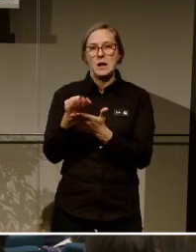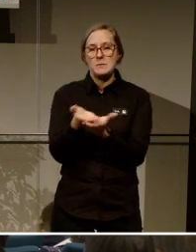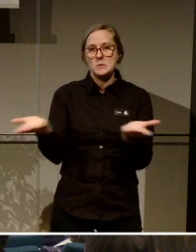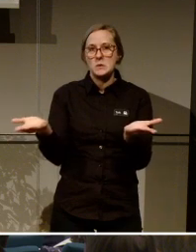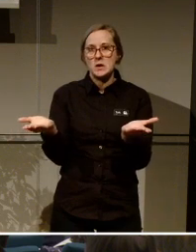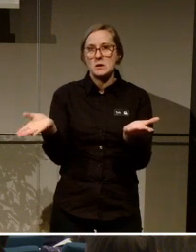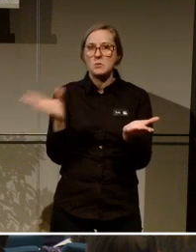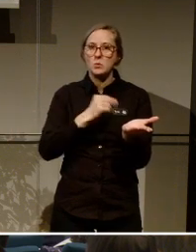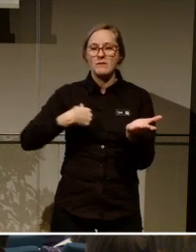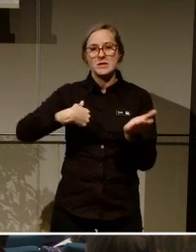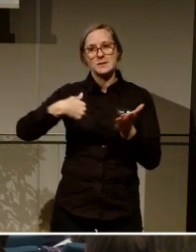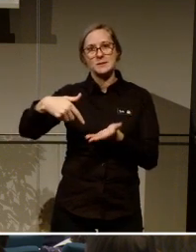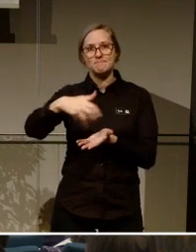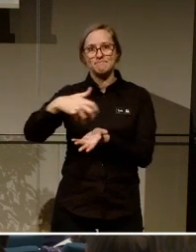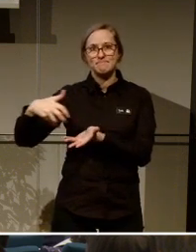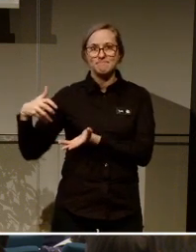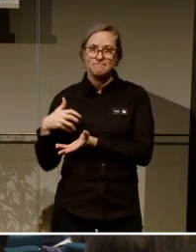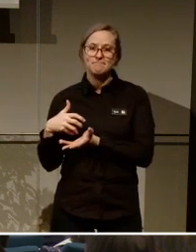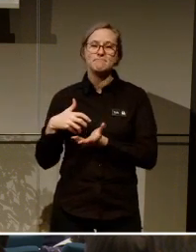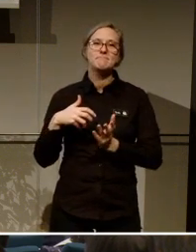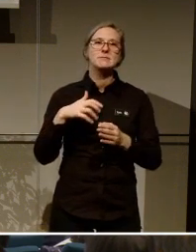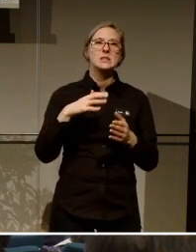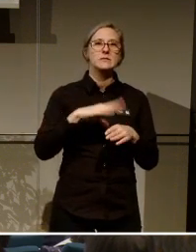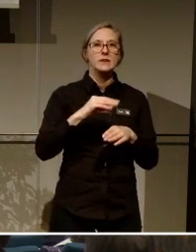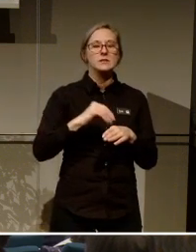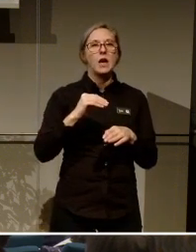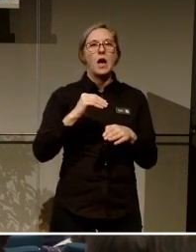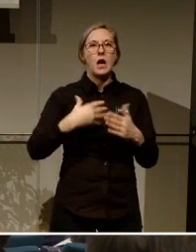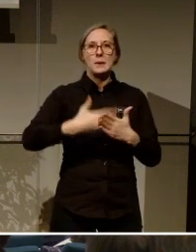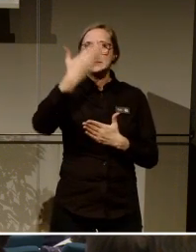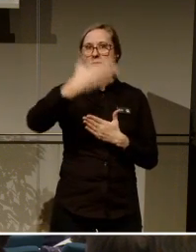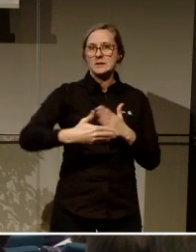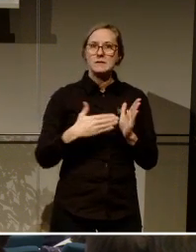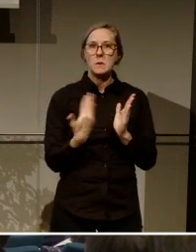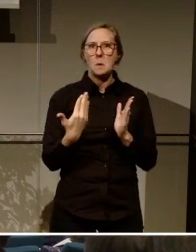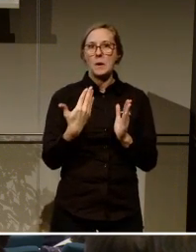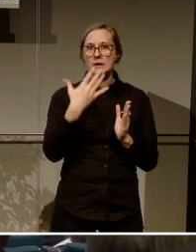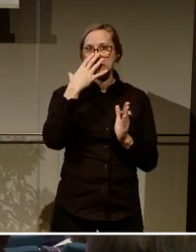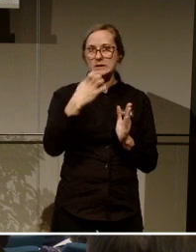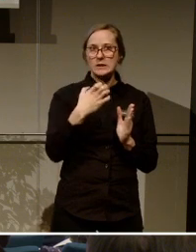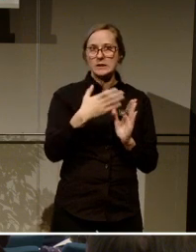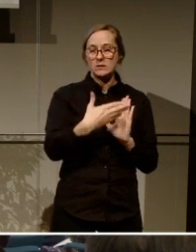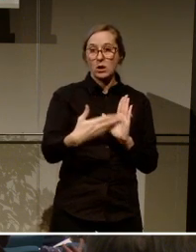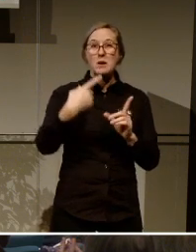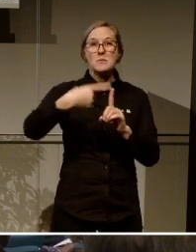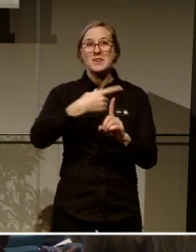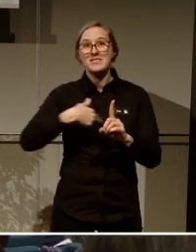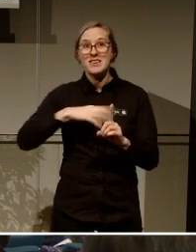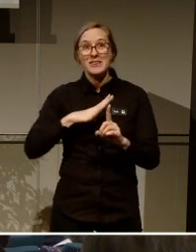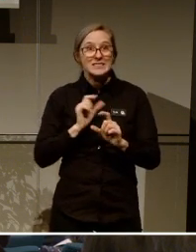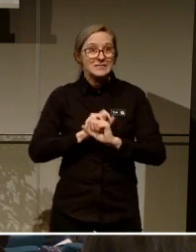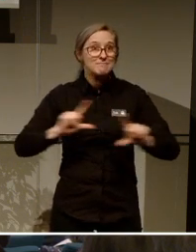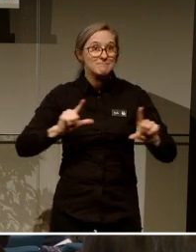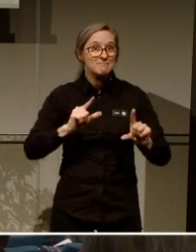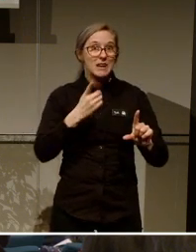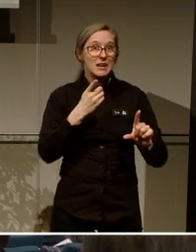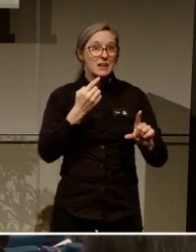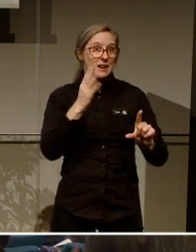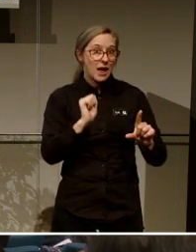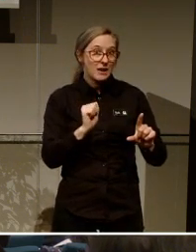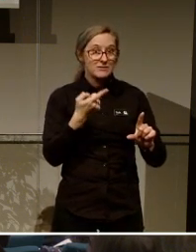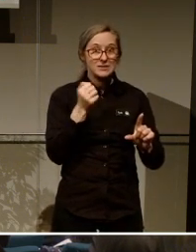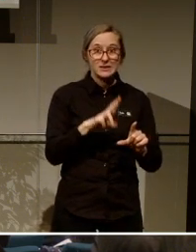svenska hemsidor, eller från 90-talet. Och vi finns även live, till exempel här och till exempel där,